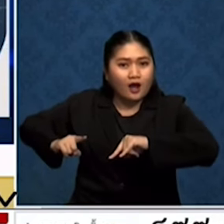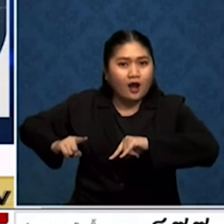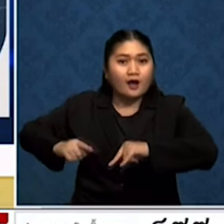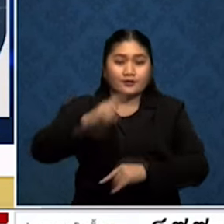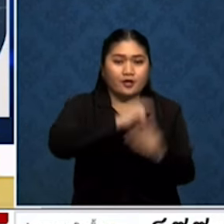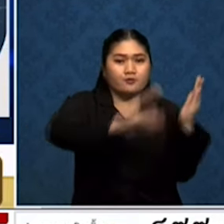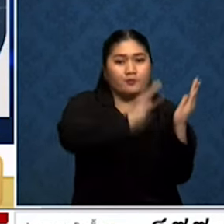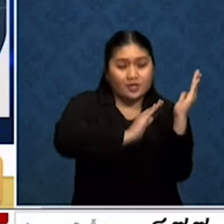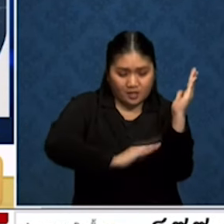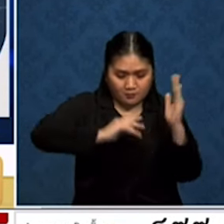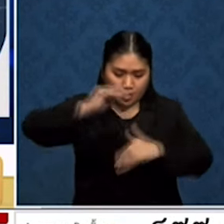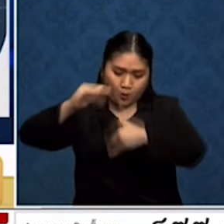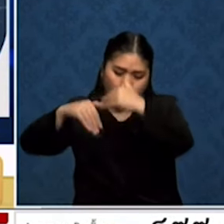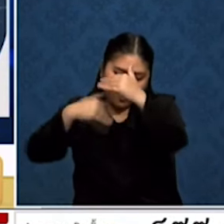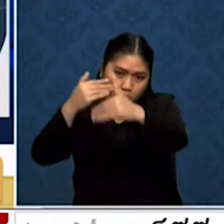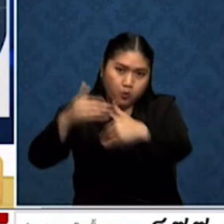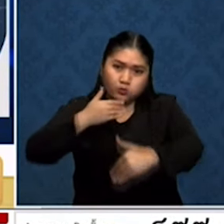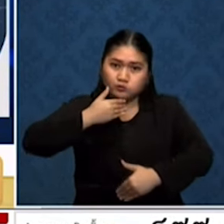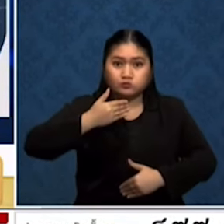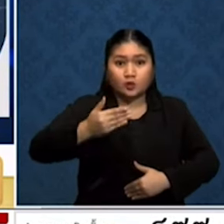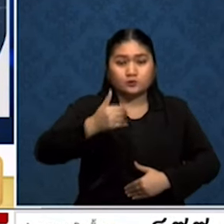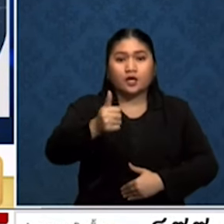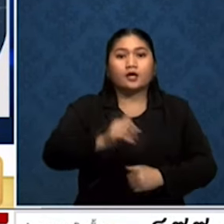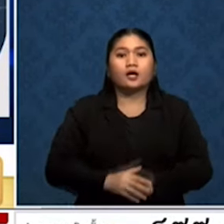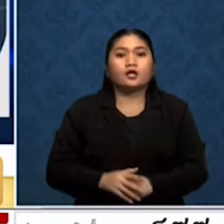เทศพัฒนาสักยภาพอย่างยั่งยืนและเป็ไปตามกฎหมาย